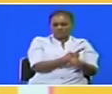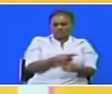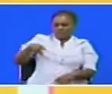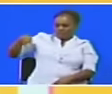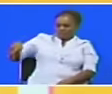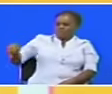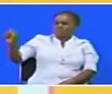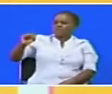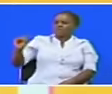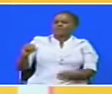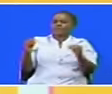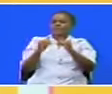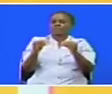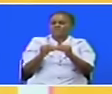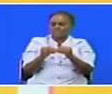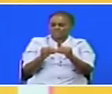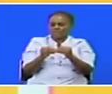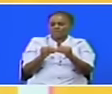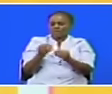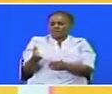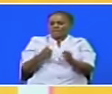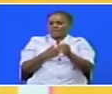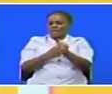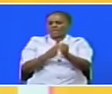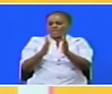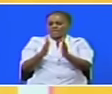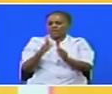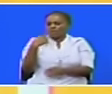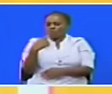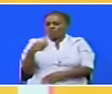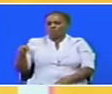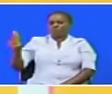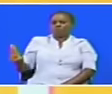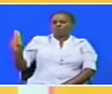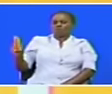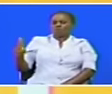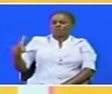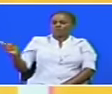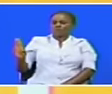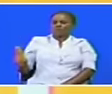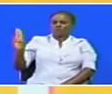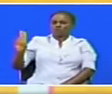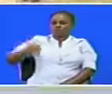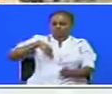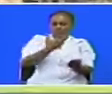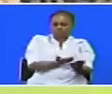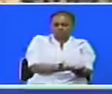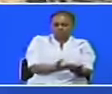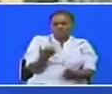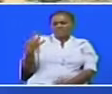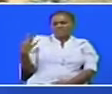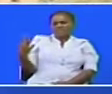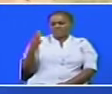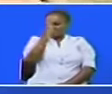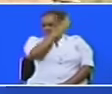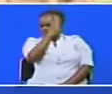waku wanaka huk katika mk amba una Ono zwa na rais uhuru kenyatta rais kenyatta alifa mwo wa saa Tisa la siriri Ya